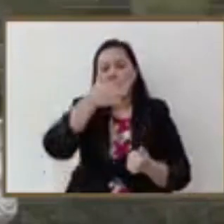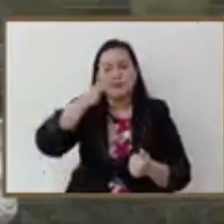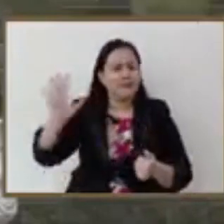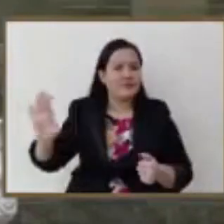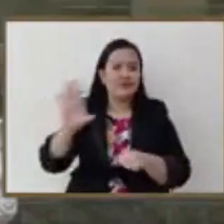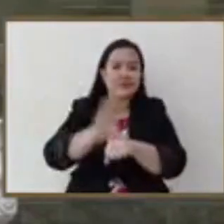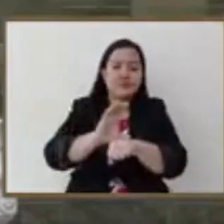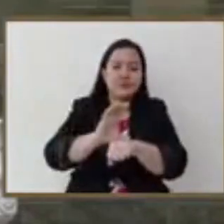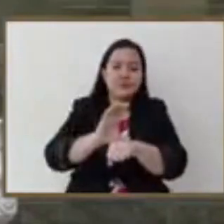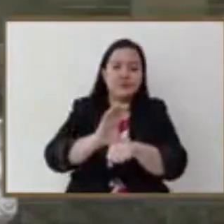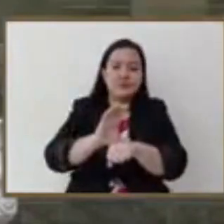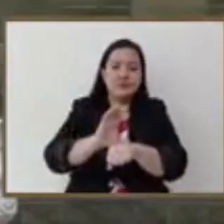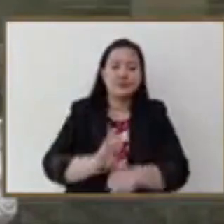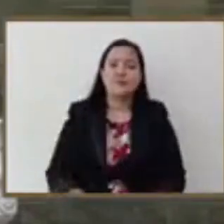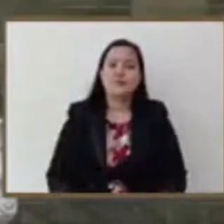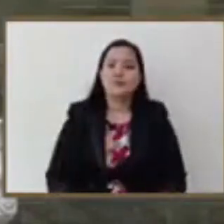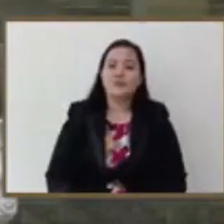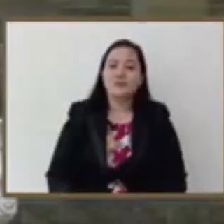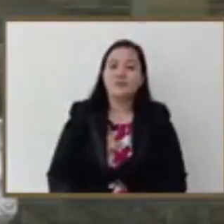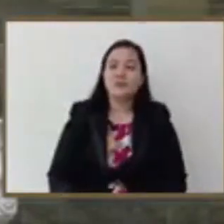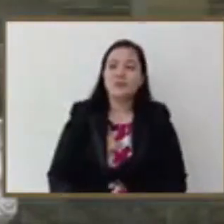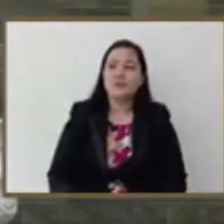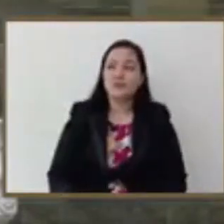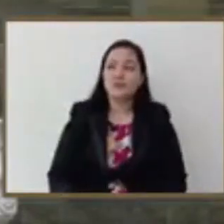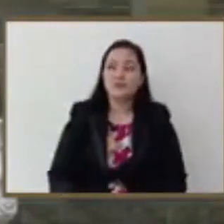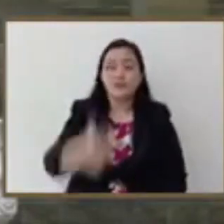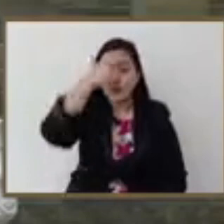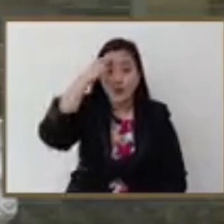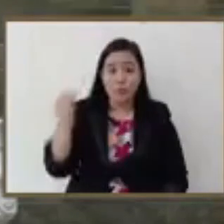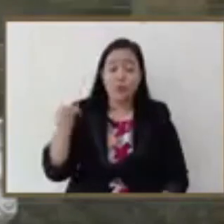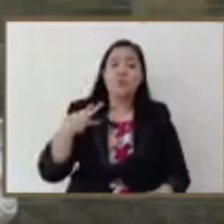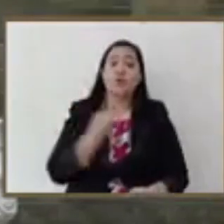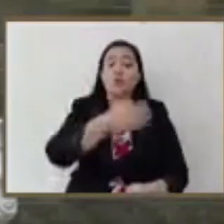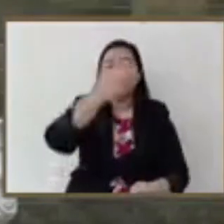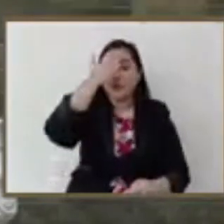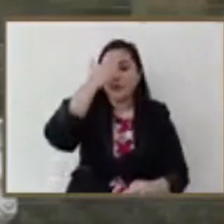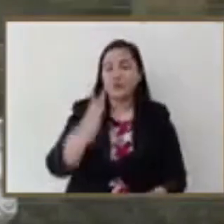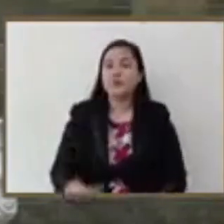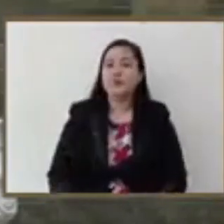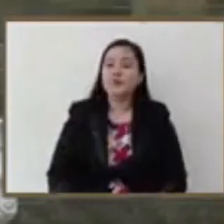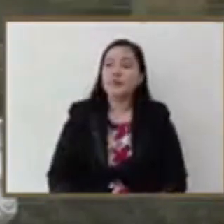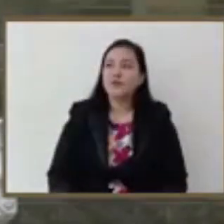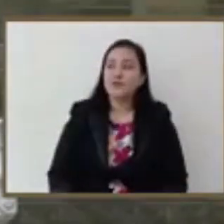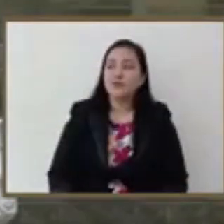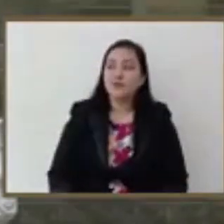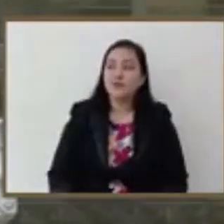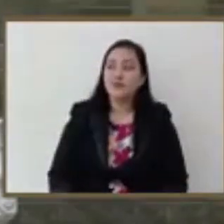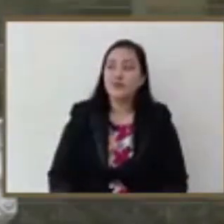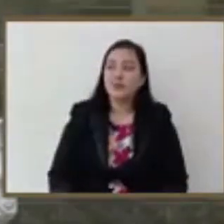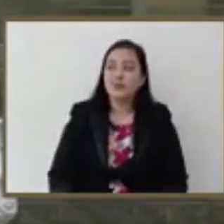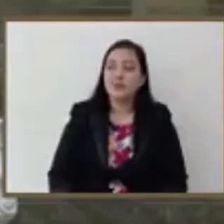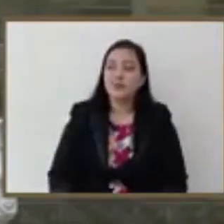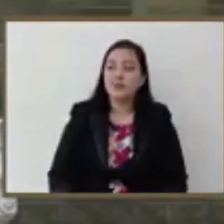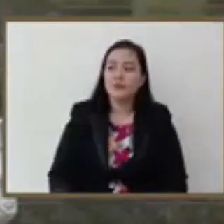I don't want to miss the church anymore. Sapagkat alam po natin mga kapatid, look, tignan mo na lamang po yung